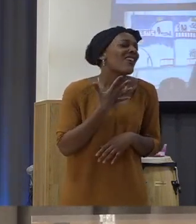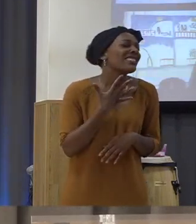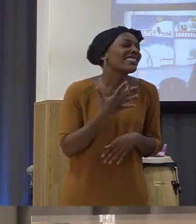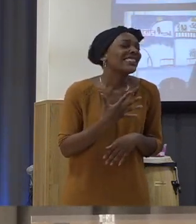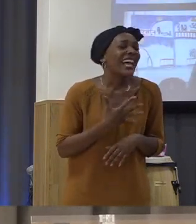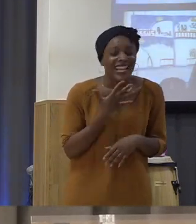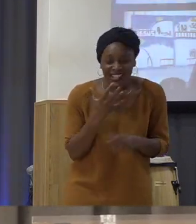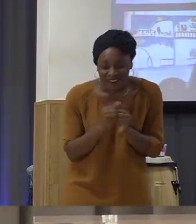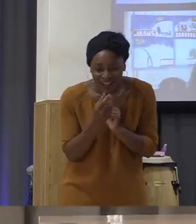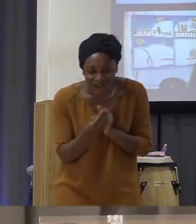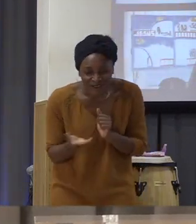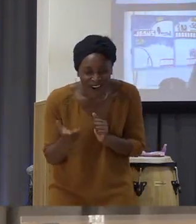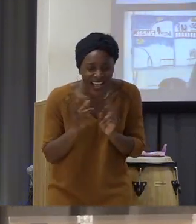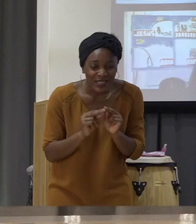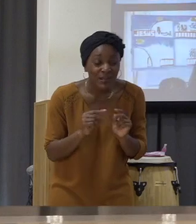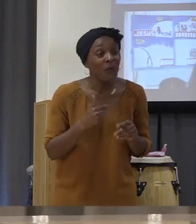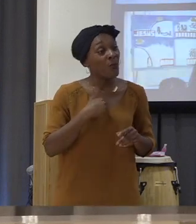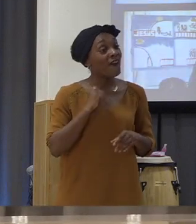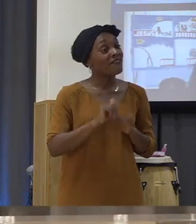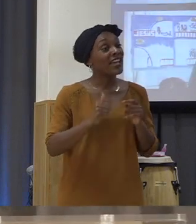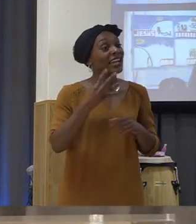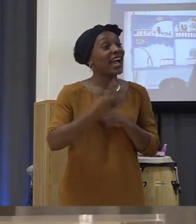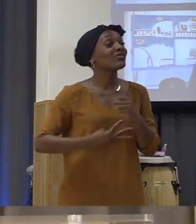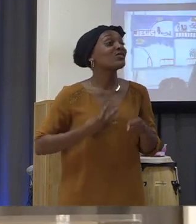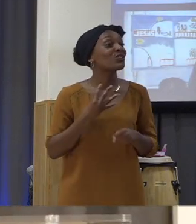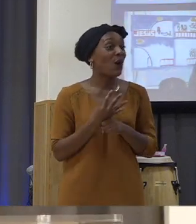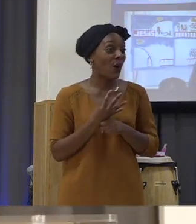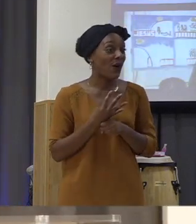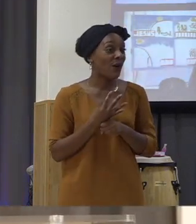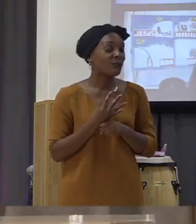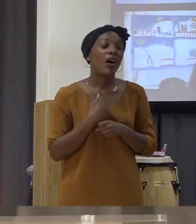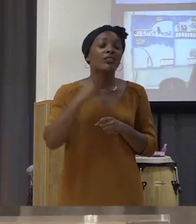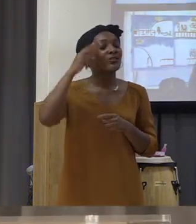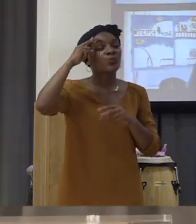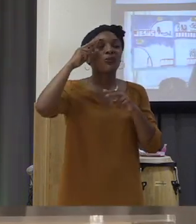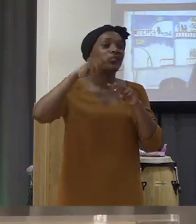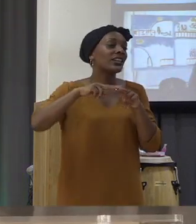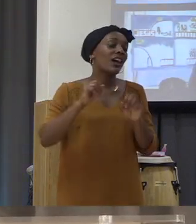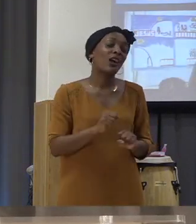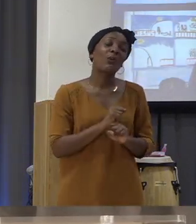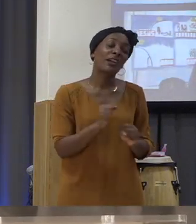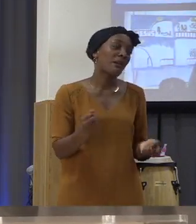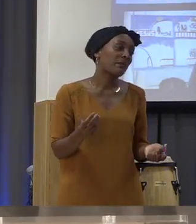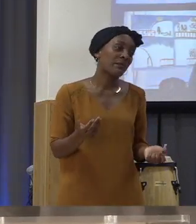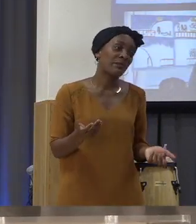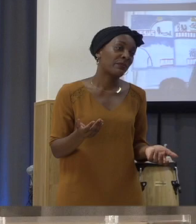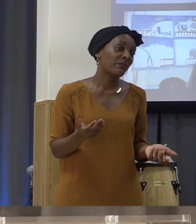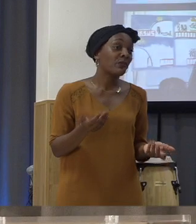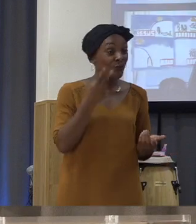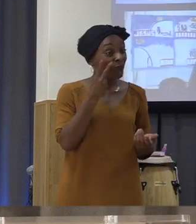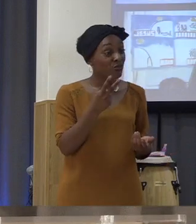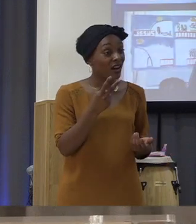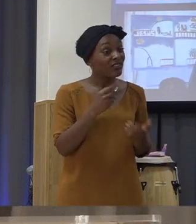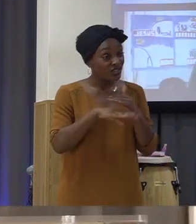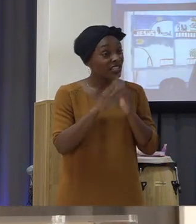pouvoir participer à ça. Je l'ai fait pendant 4 ans, mais j'en garde un souvenir formidable. Vous voyez que dans l'Église, il y a